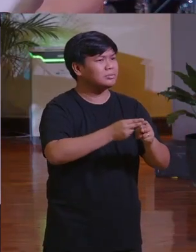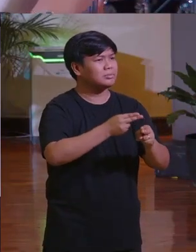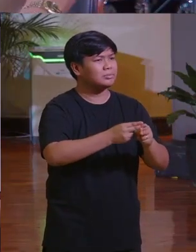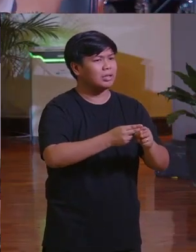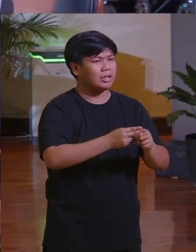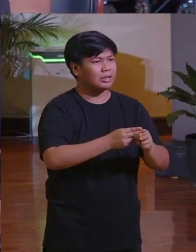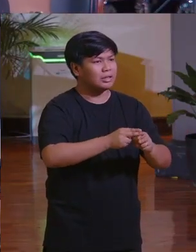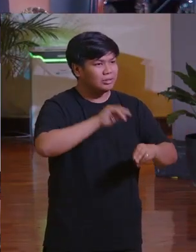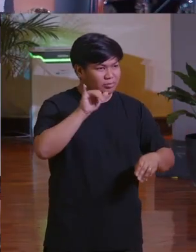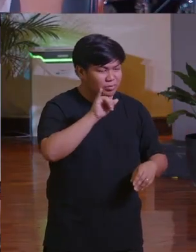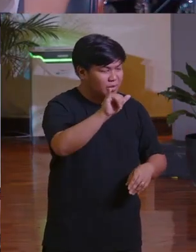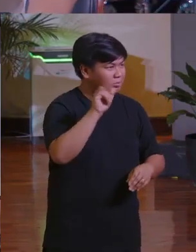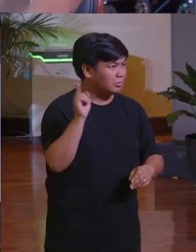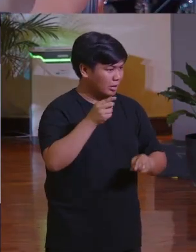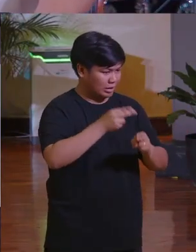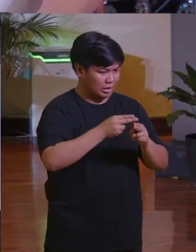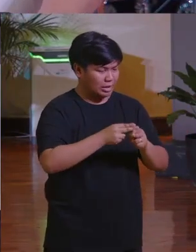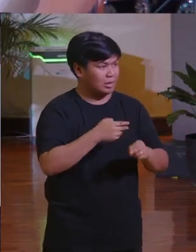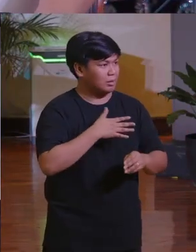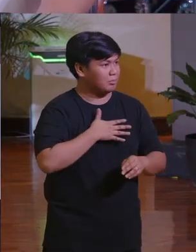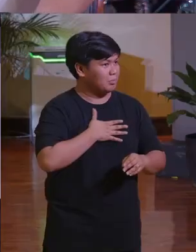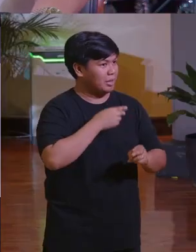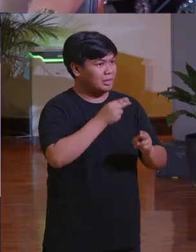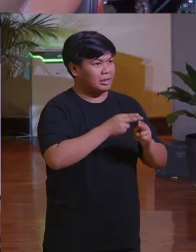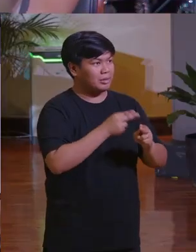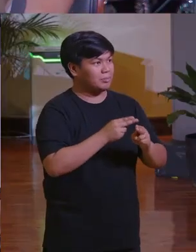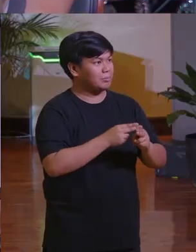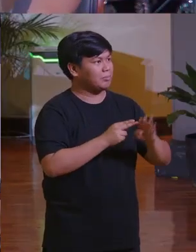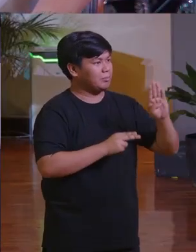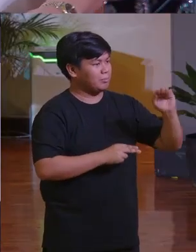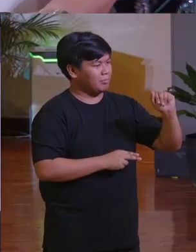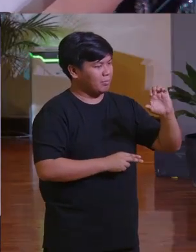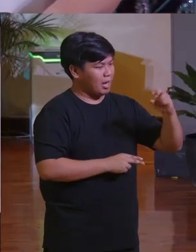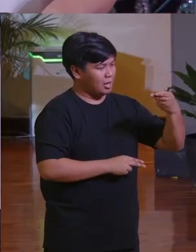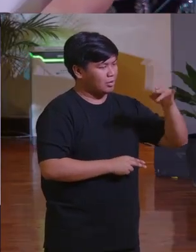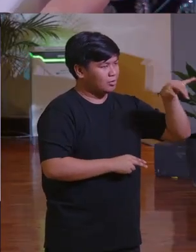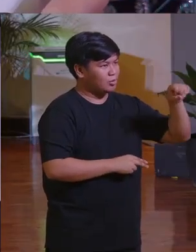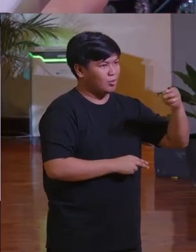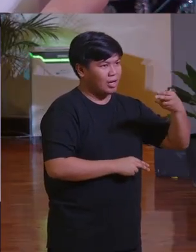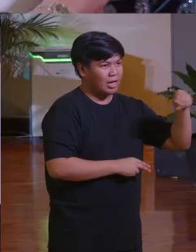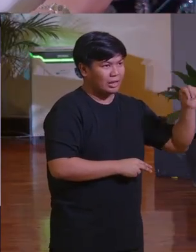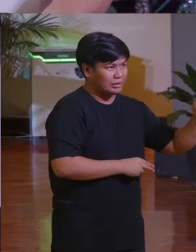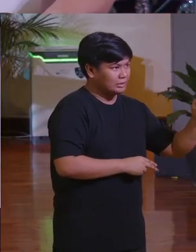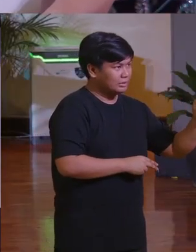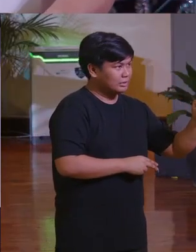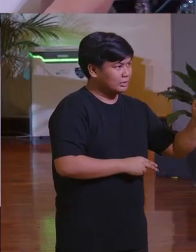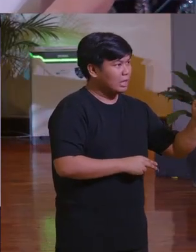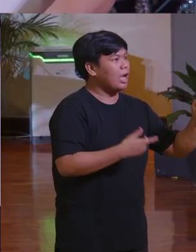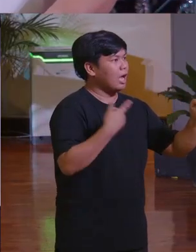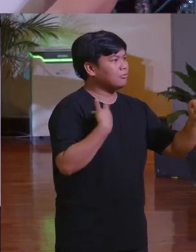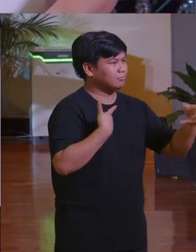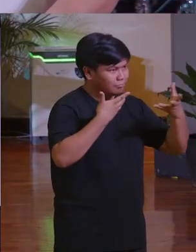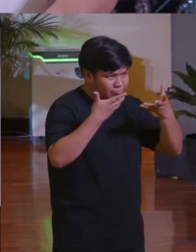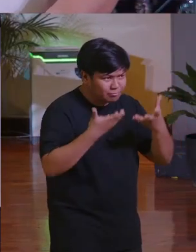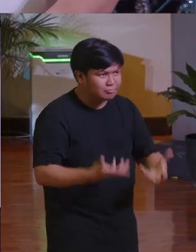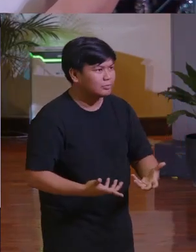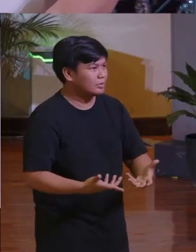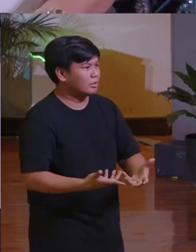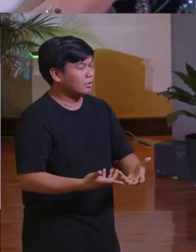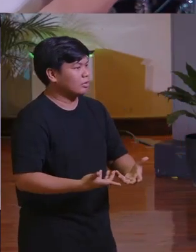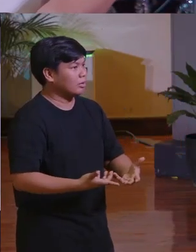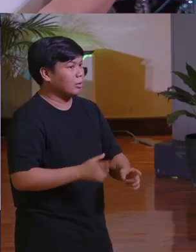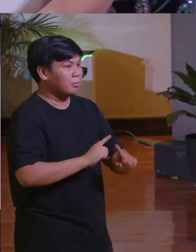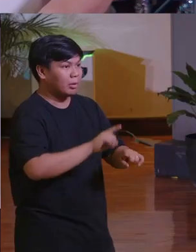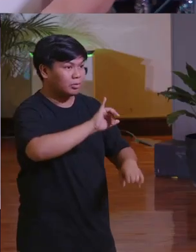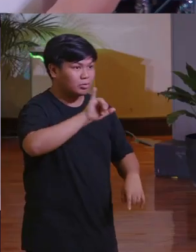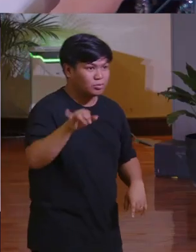ko pong bit-bit sa aking balikat, ang hirap ng aking pangalan. No? Pero